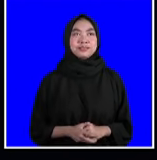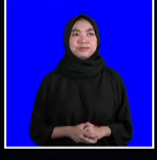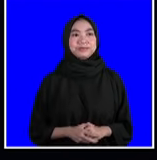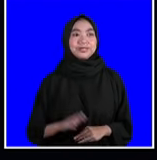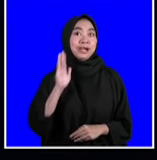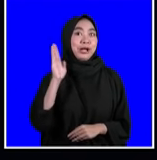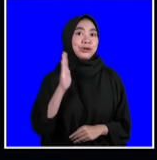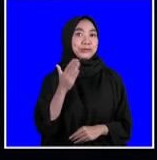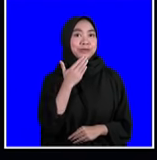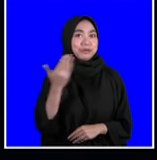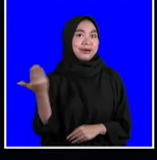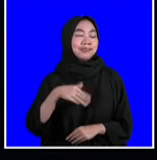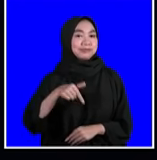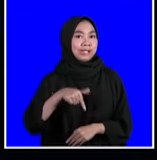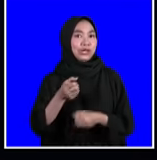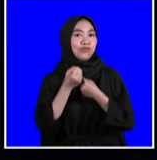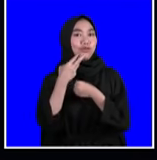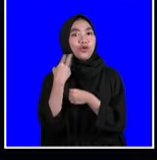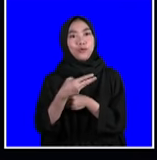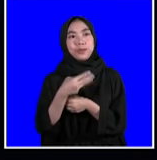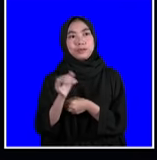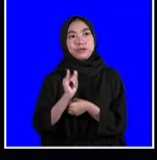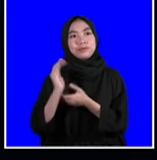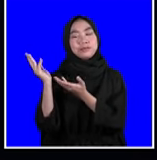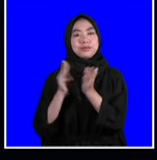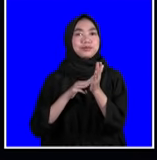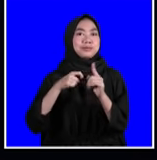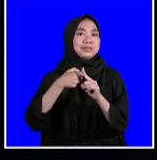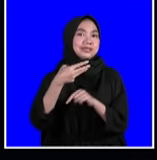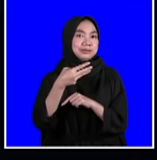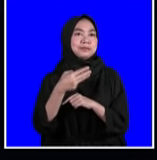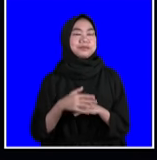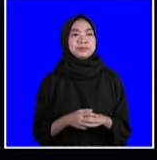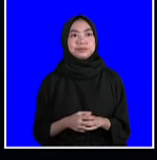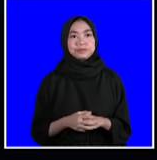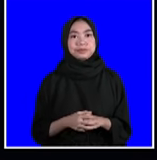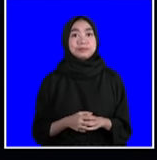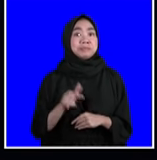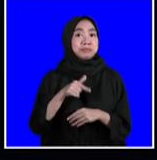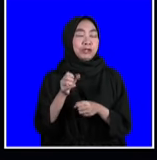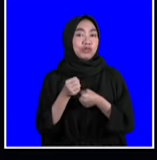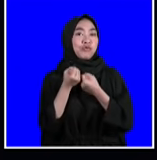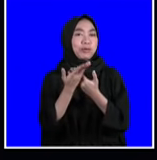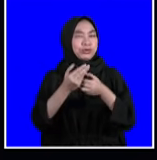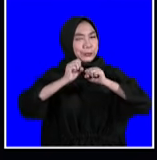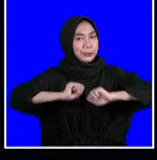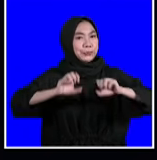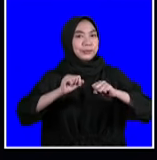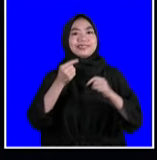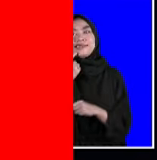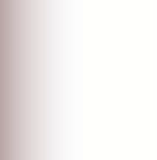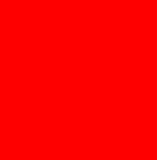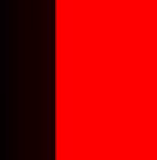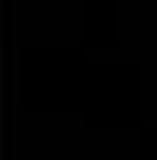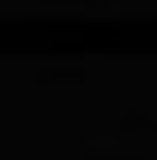Halo, selamat datang di Infonomik bersama saya, Mieke. Di Infonomik kita akan berbagi informasi seputar ekonomi.